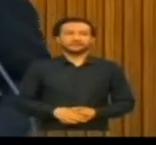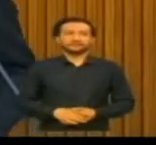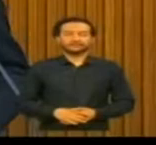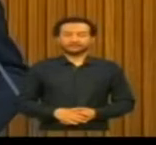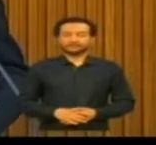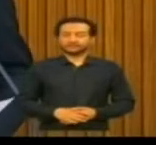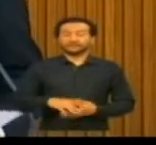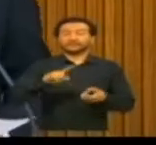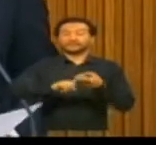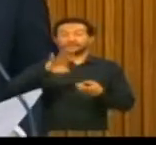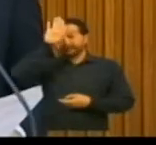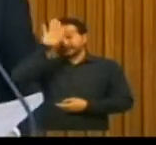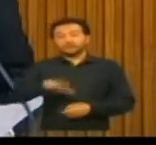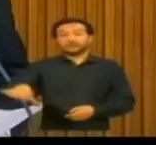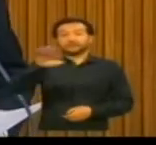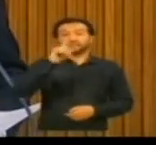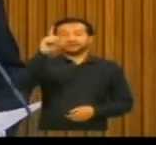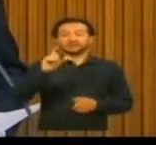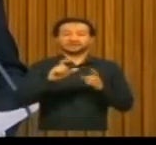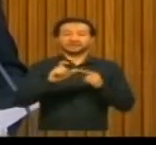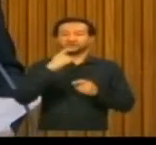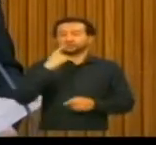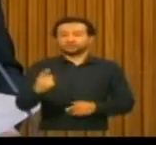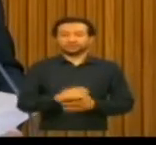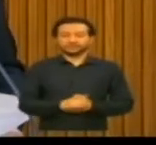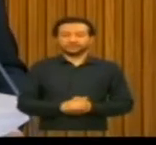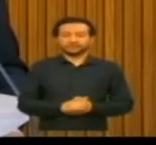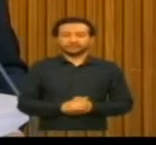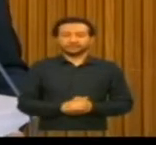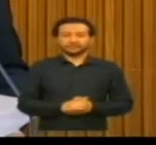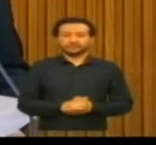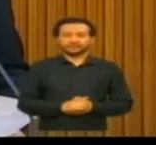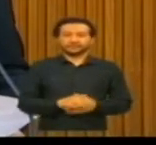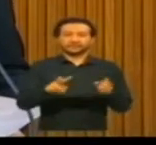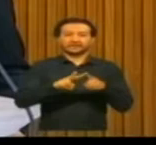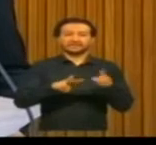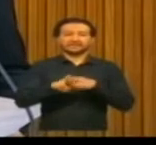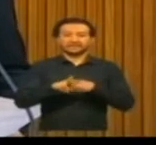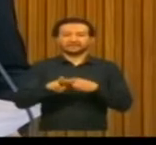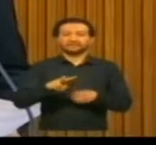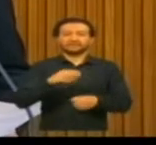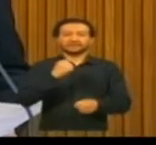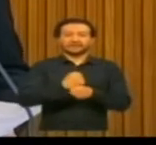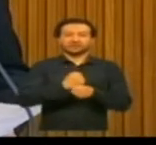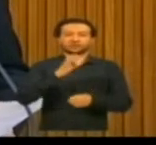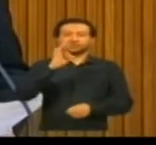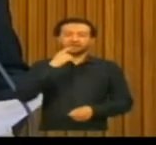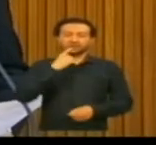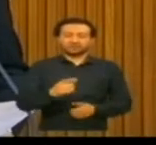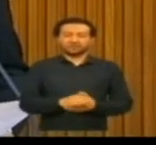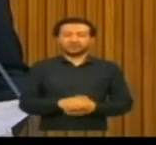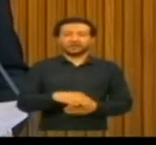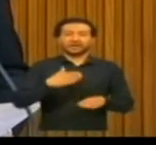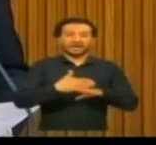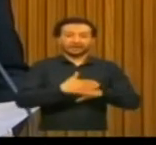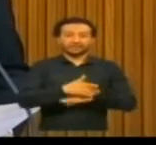Ve İstanbullulara bir şairimiz şöyle sesleniyor. Niyazi Yıldırım Genç Osman Ağoğlu diyor ki, ekmek